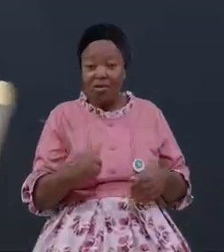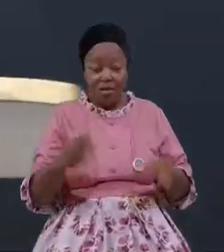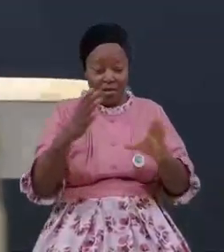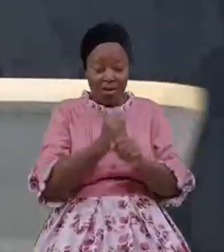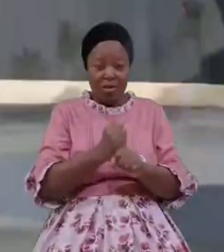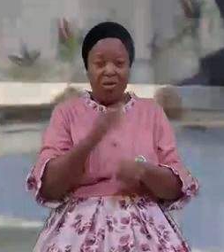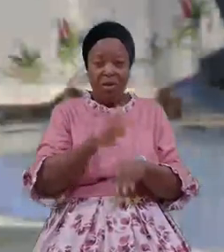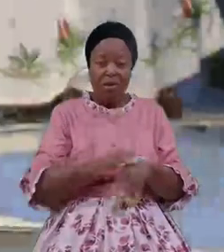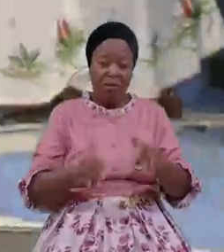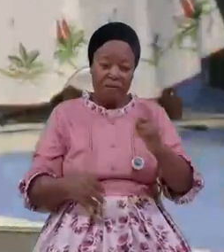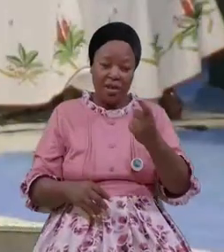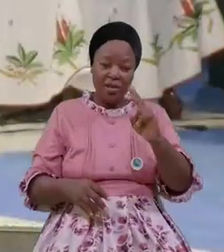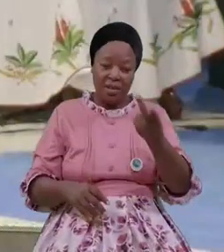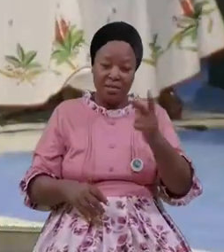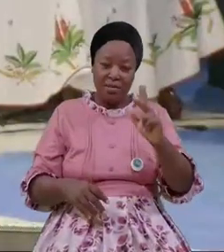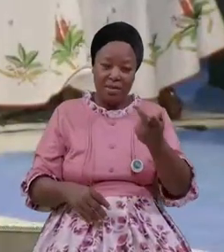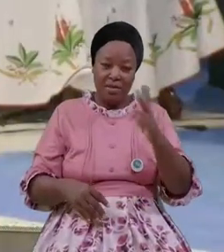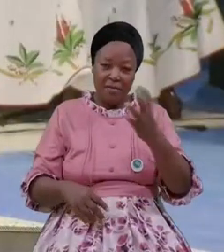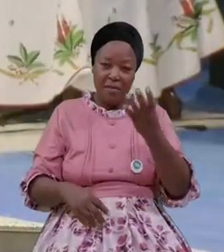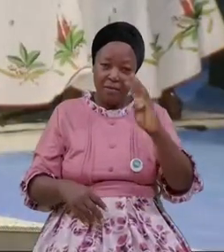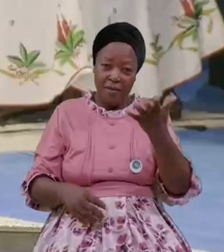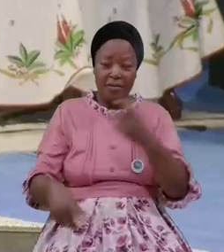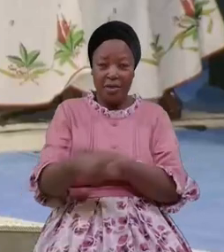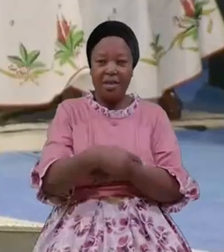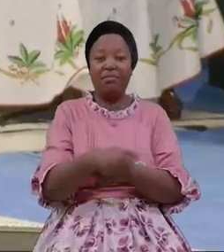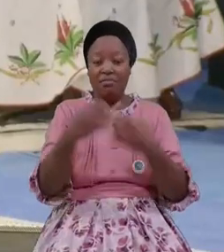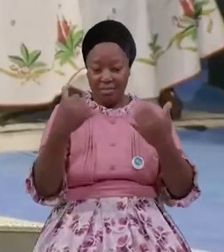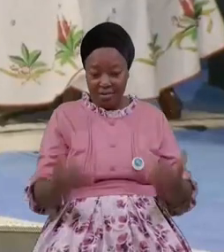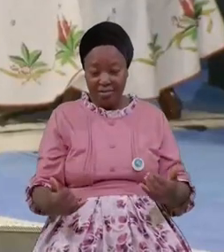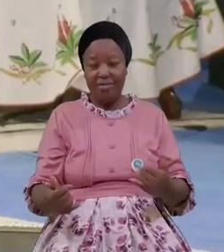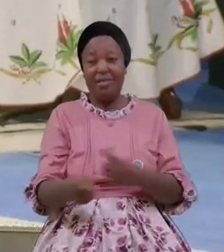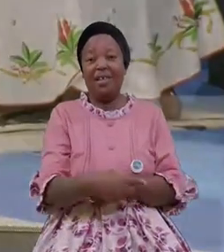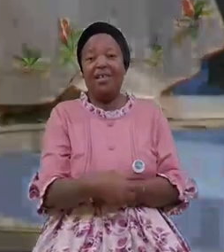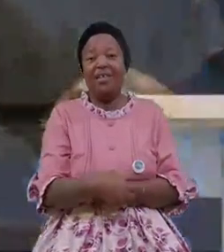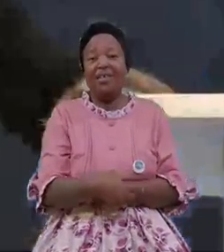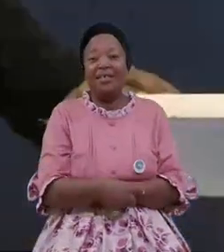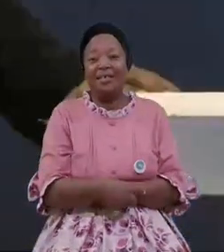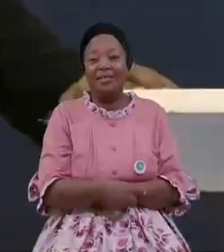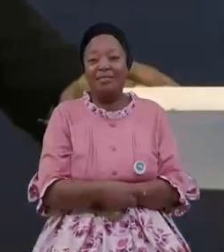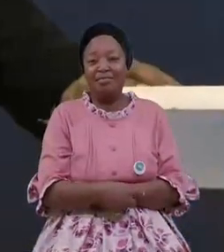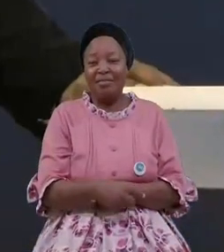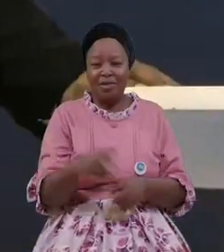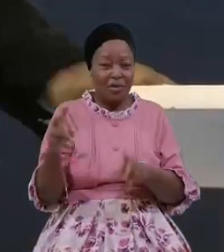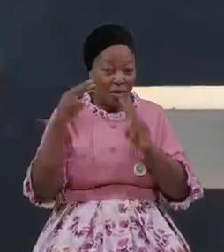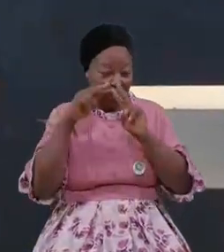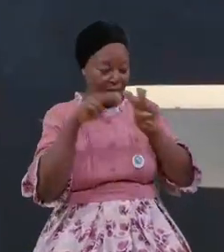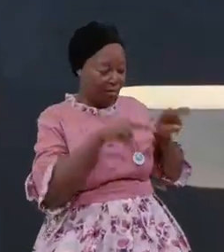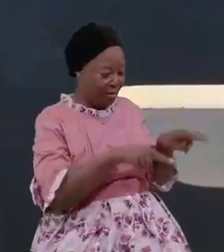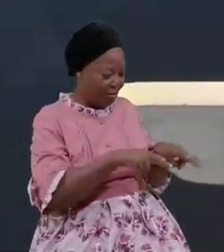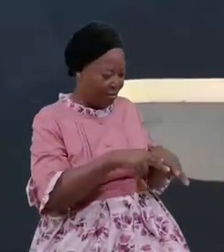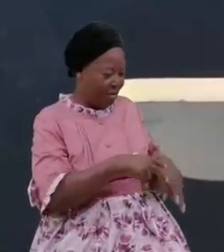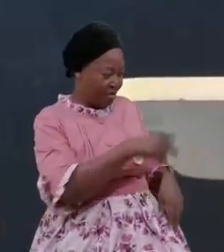reçu le 1ier 2e 3e 4e 5e jour mais ce jour regardez quelqu'un pour lu dire